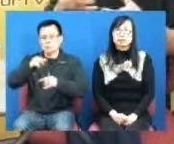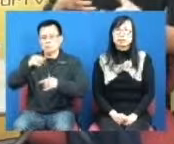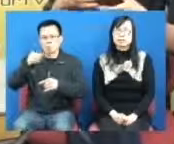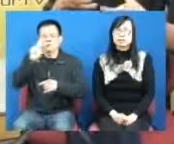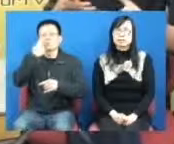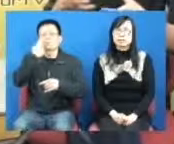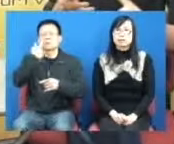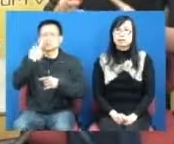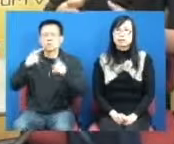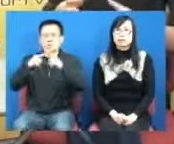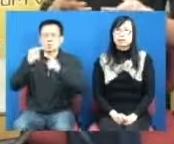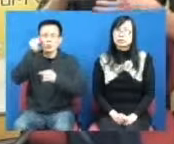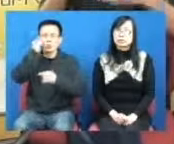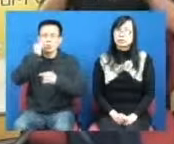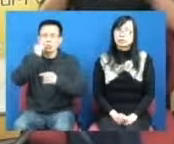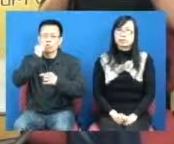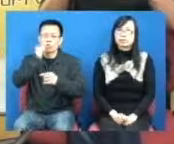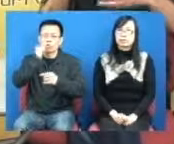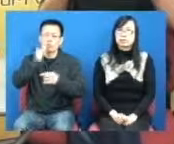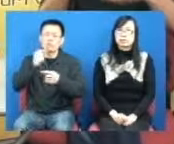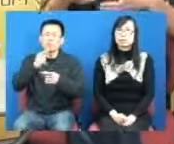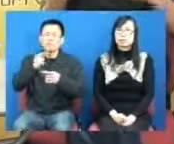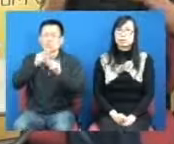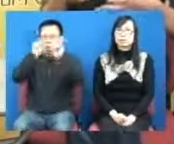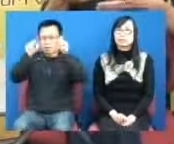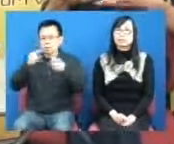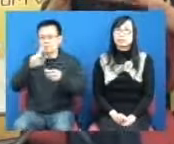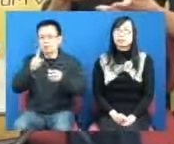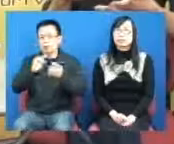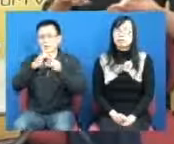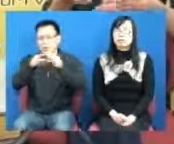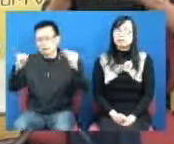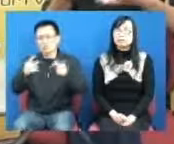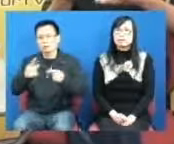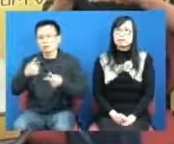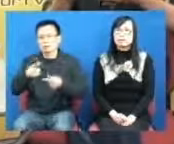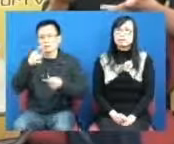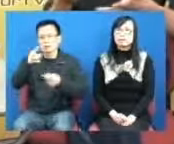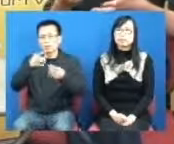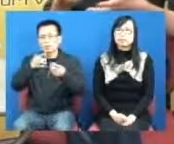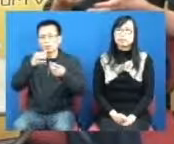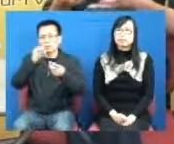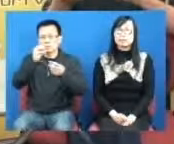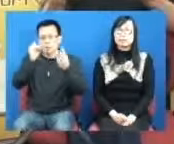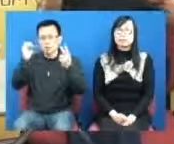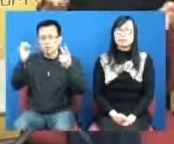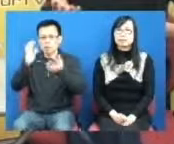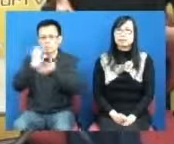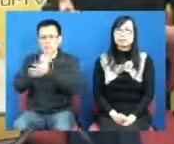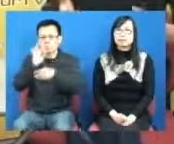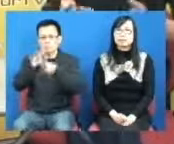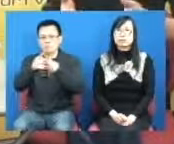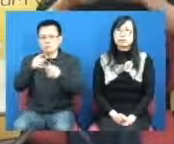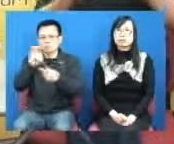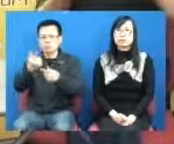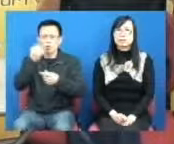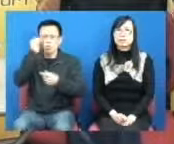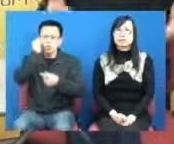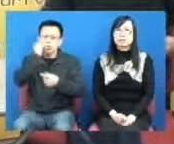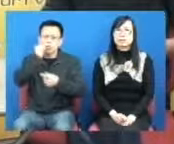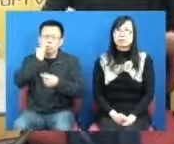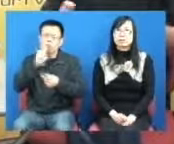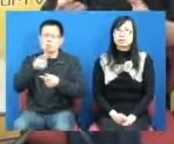我們期望的是政府你自己提出將來2030年之後社會上很多的老人家的負